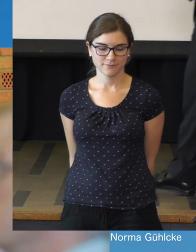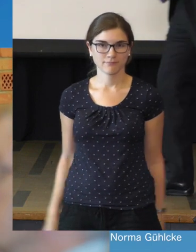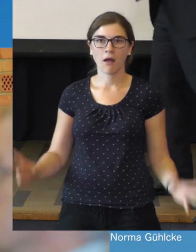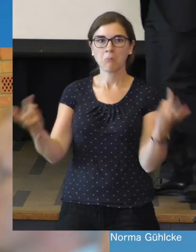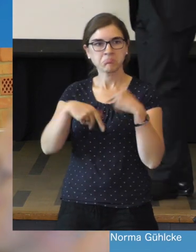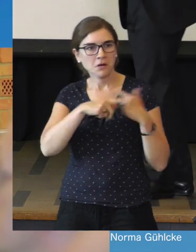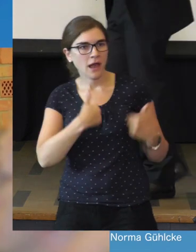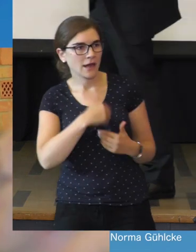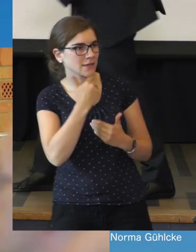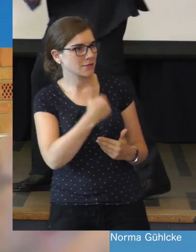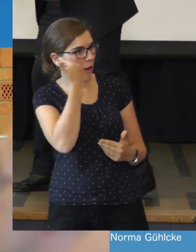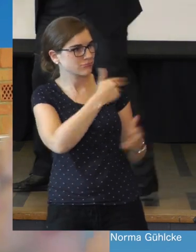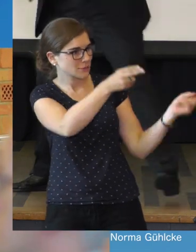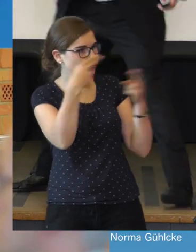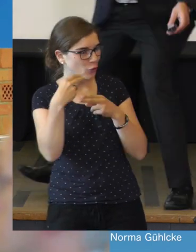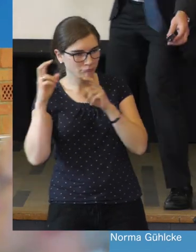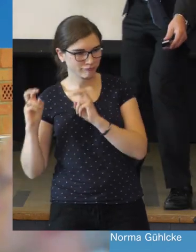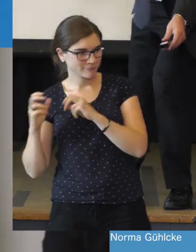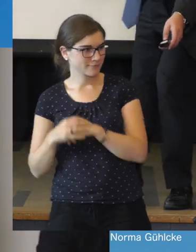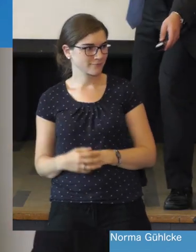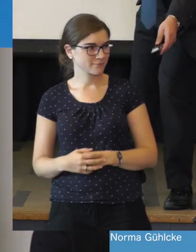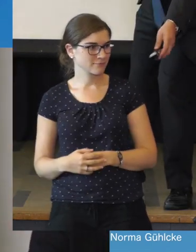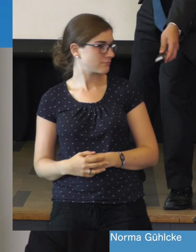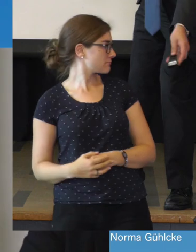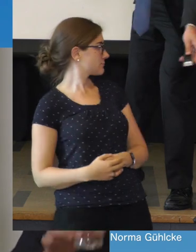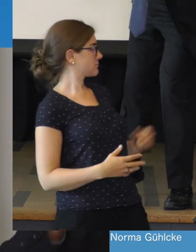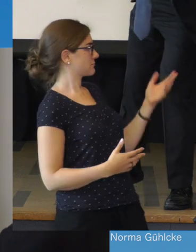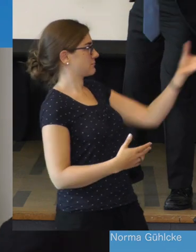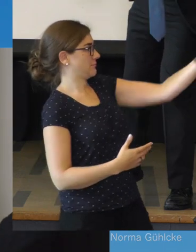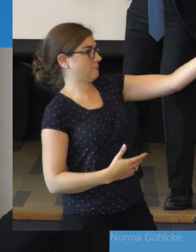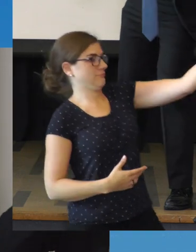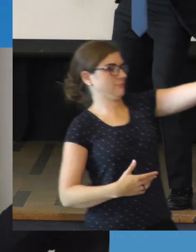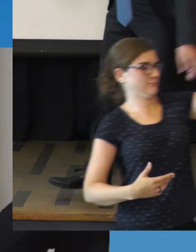Herzlichen Dank, Herr Professor. Kommen Sie bitte wieder zu uns. Nehmen Sie das Mikro gleich mit, denn